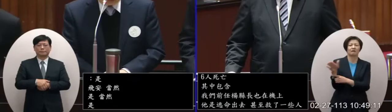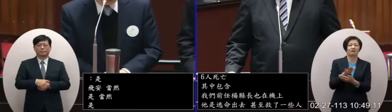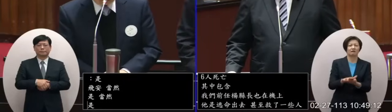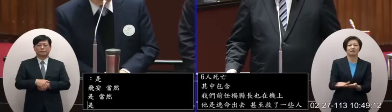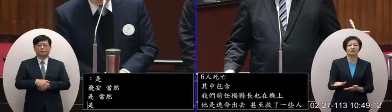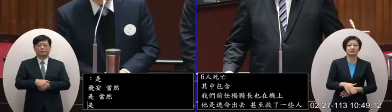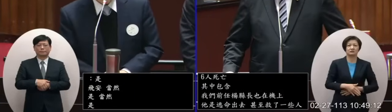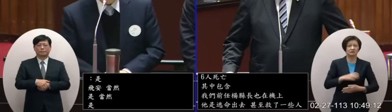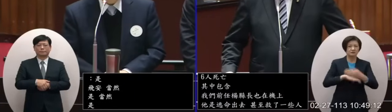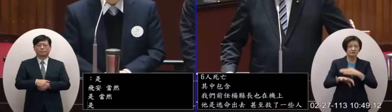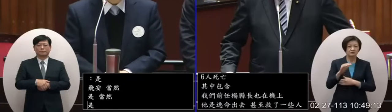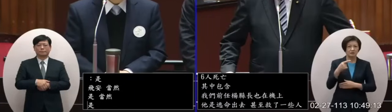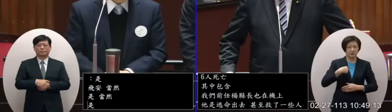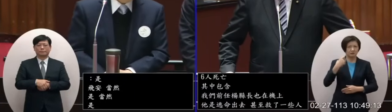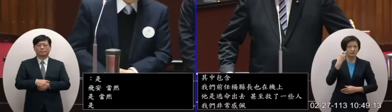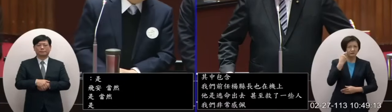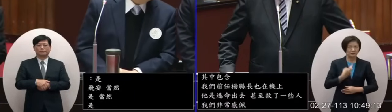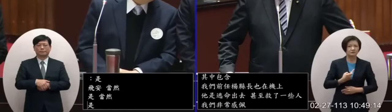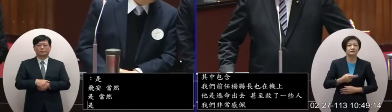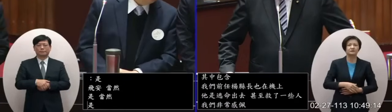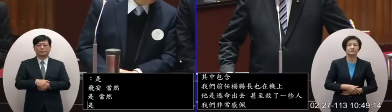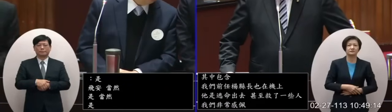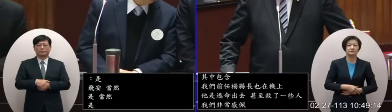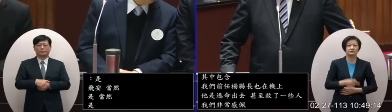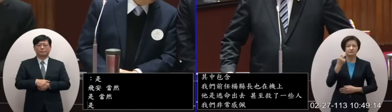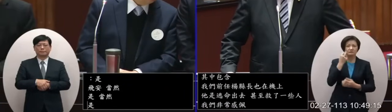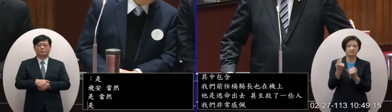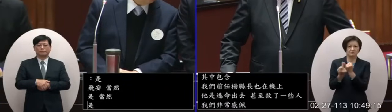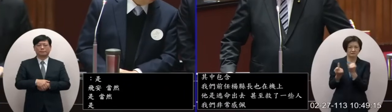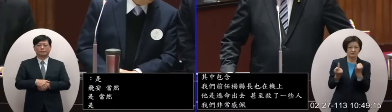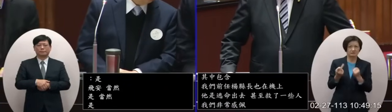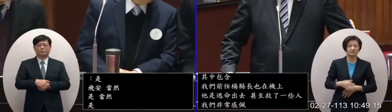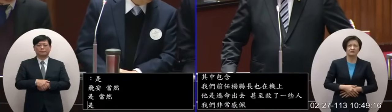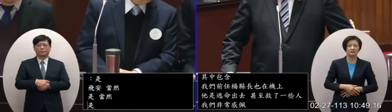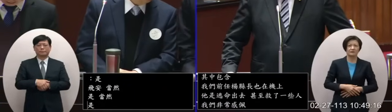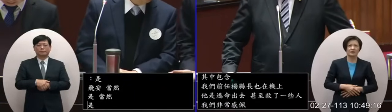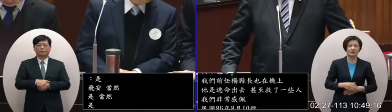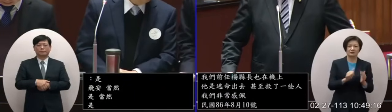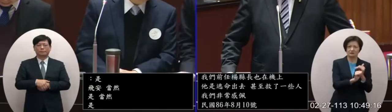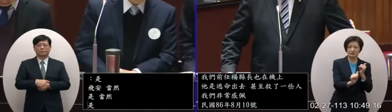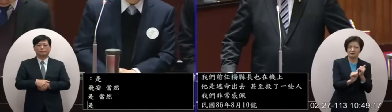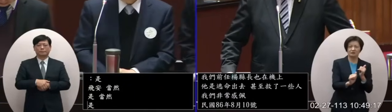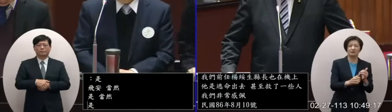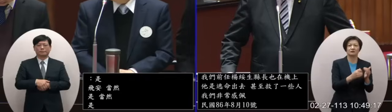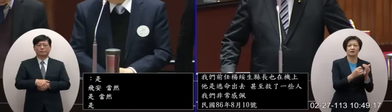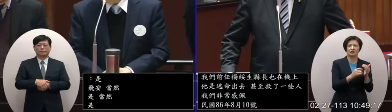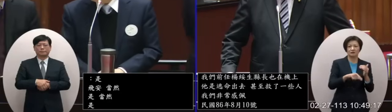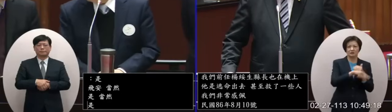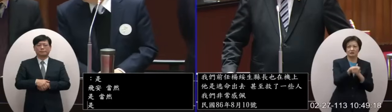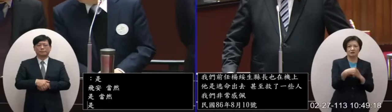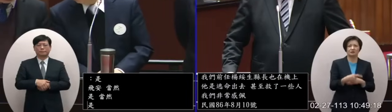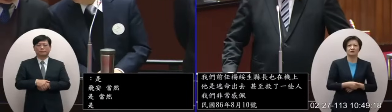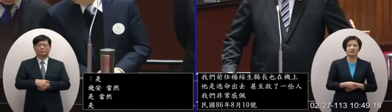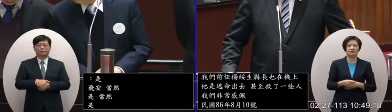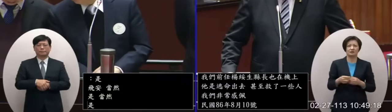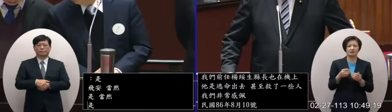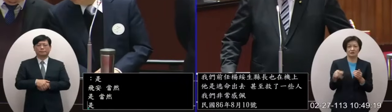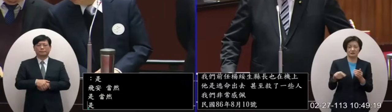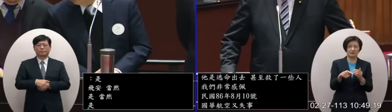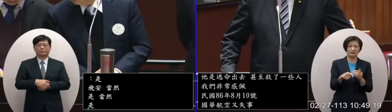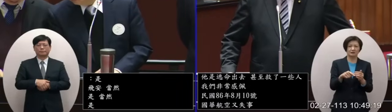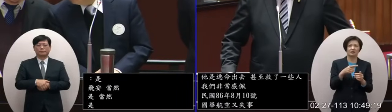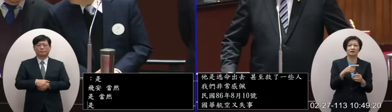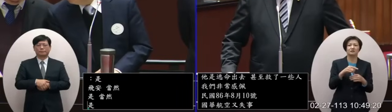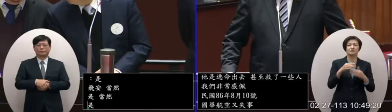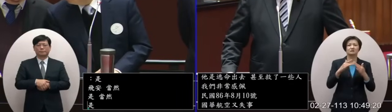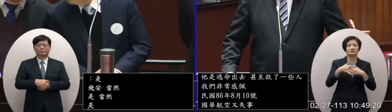中包含了我弟弟、我弟媳妇、我侄女、我亲家母5个人。16个人，